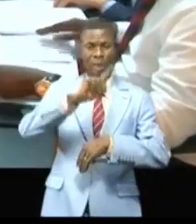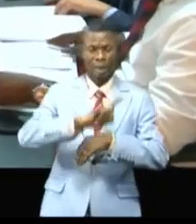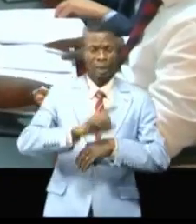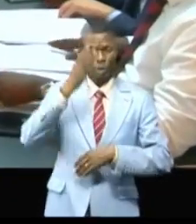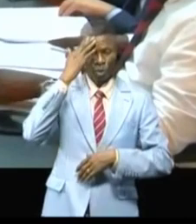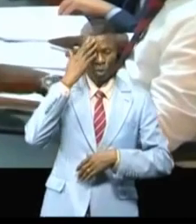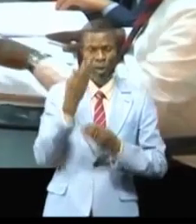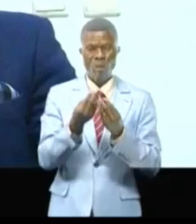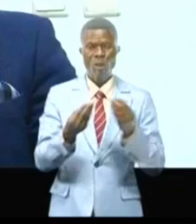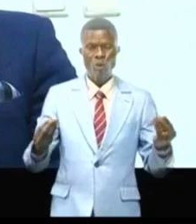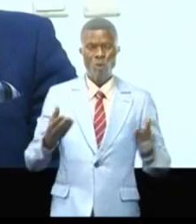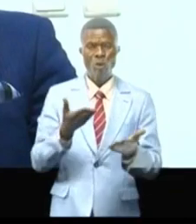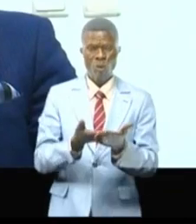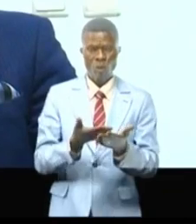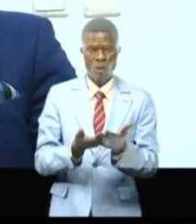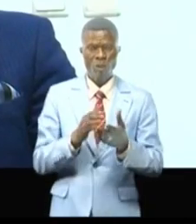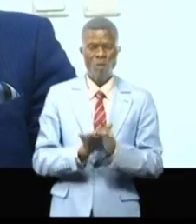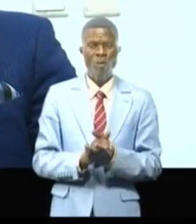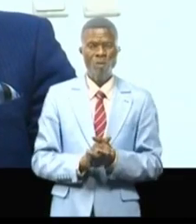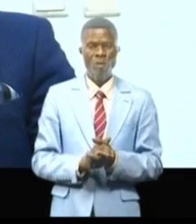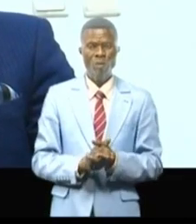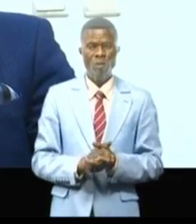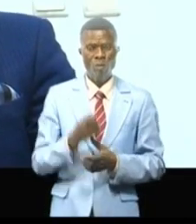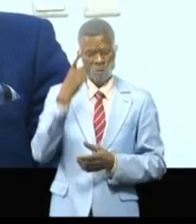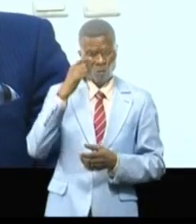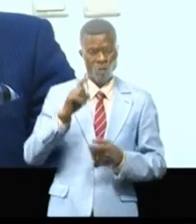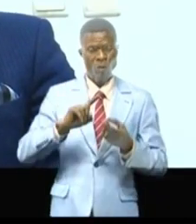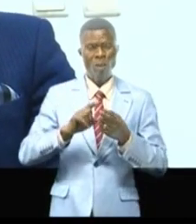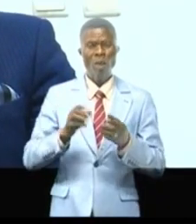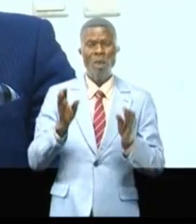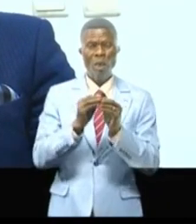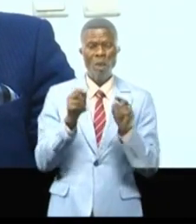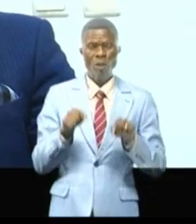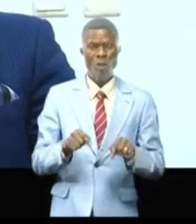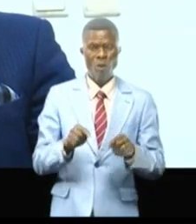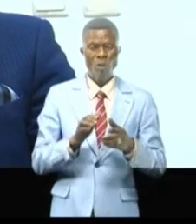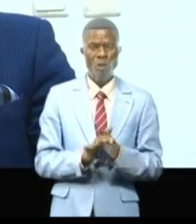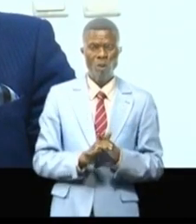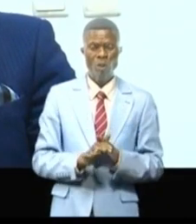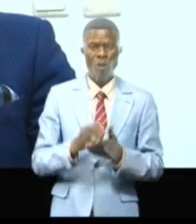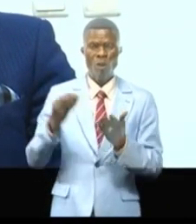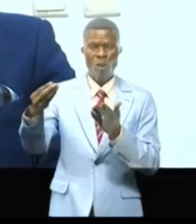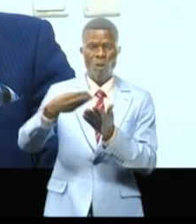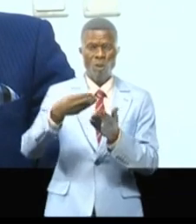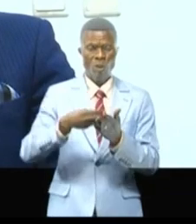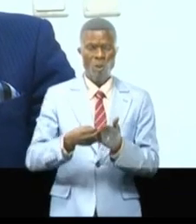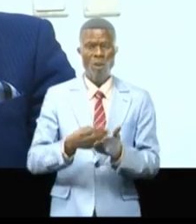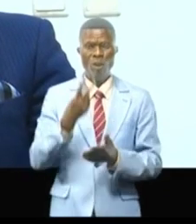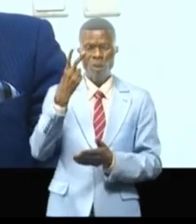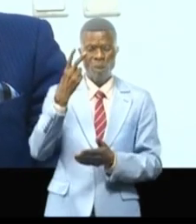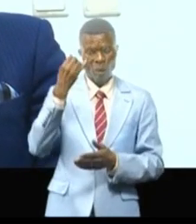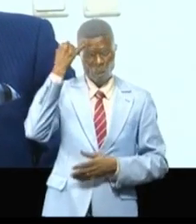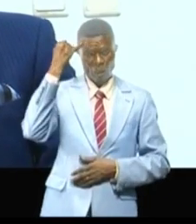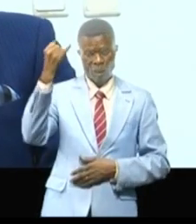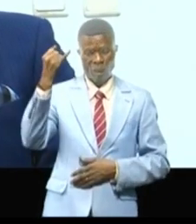s'assurer de leur conformité. Eh bien, pour la séance d'aujourd'hui, nous avons réceptionné 2 plis